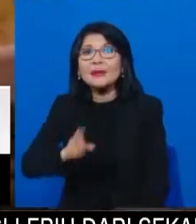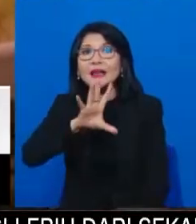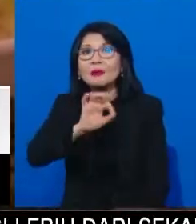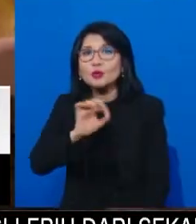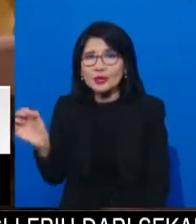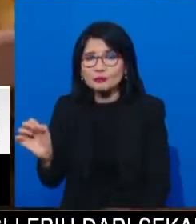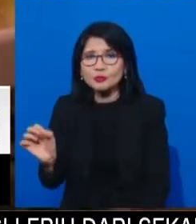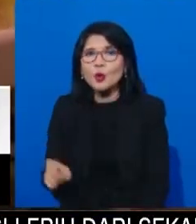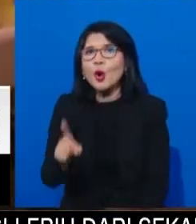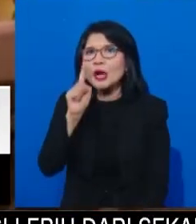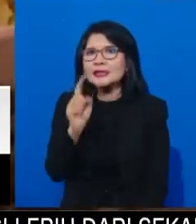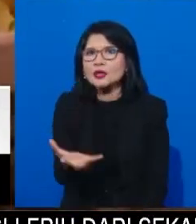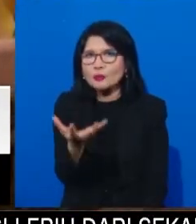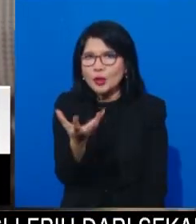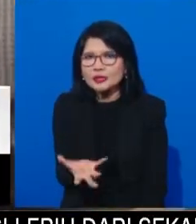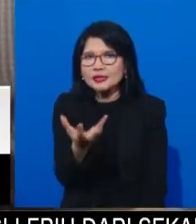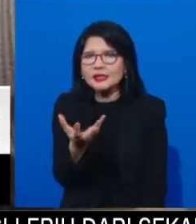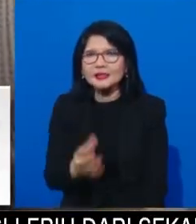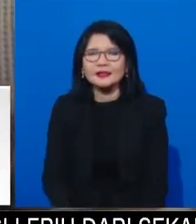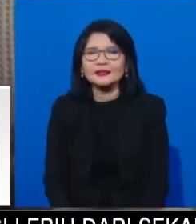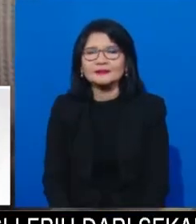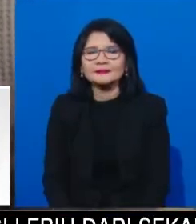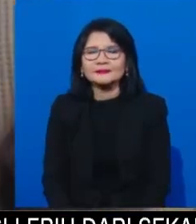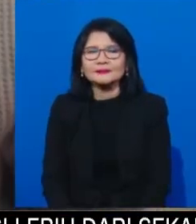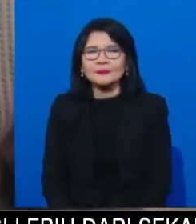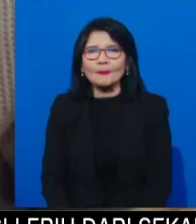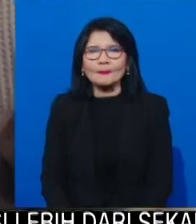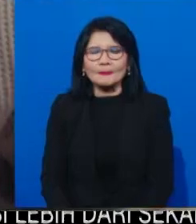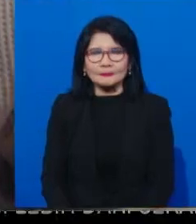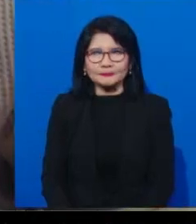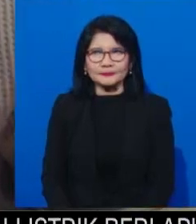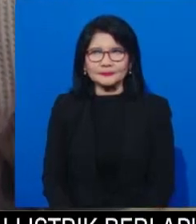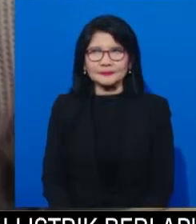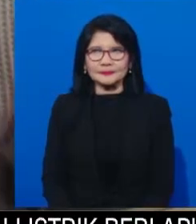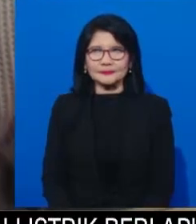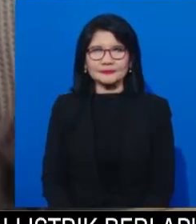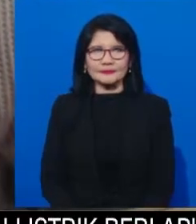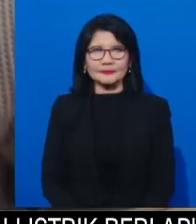Rp50.000 untuk satu porsinya. Kiki Haryadi, Rizky Rahadian, Bandung, Jawa Barat.